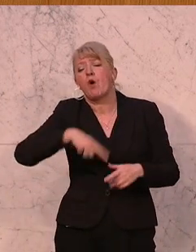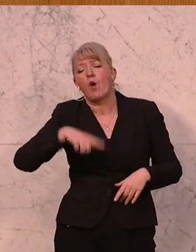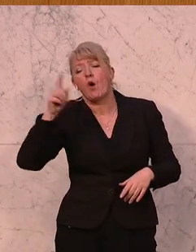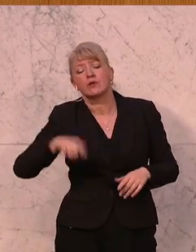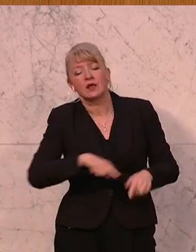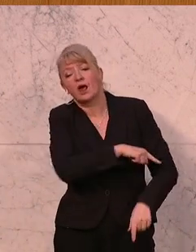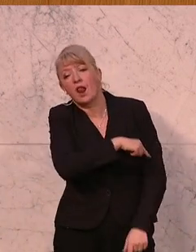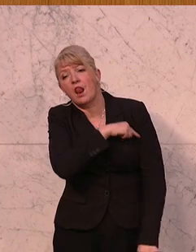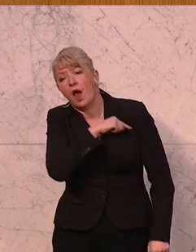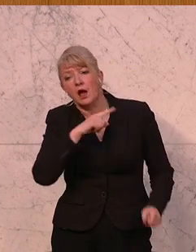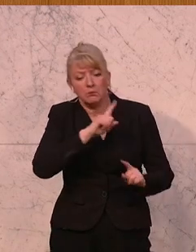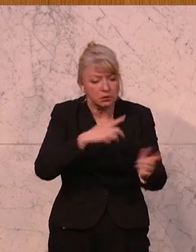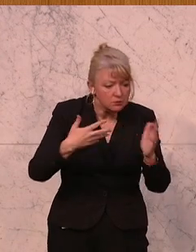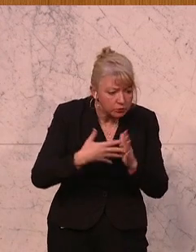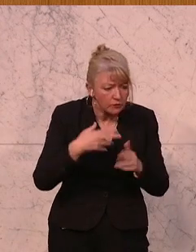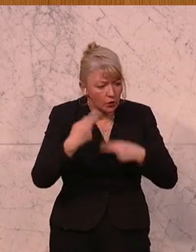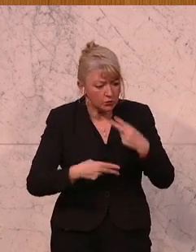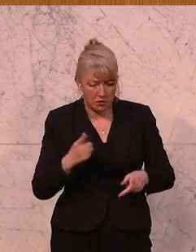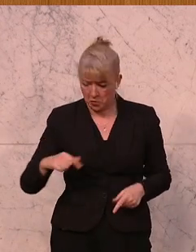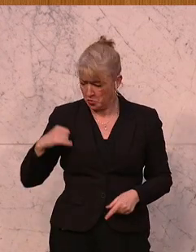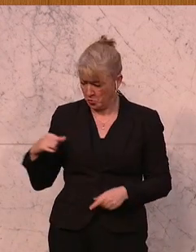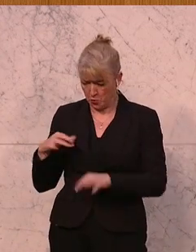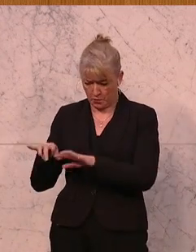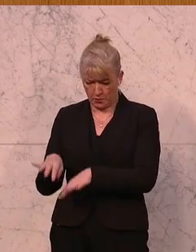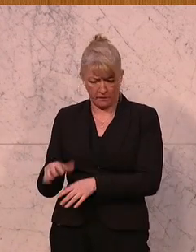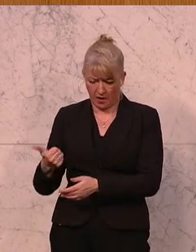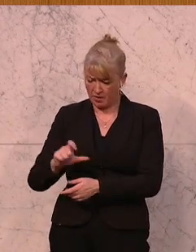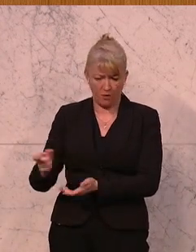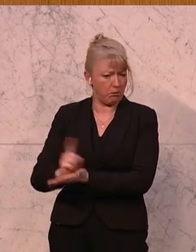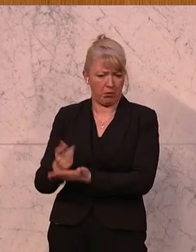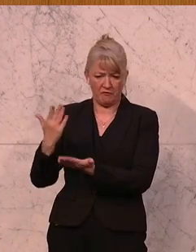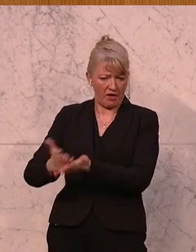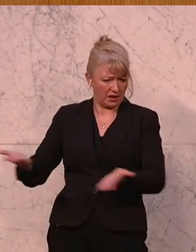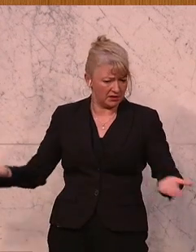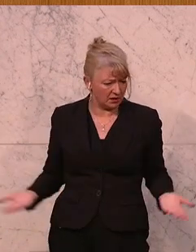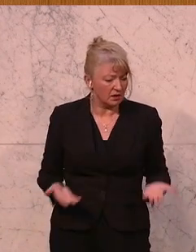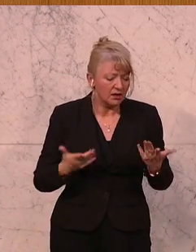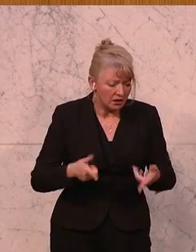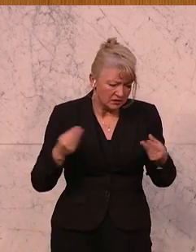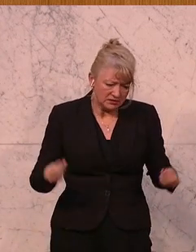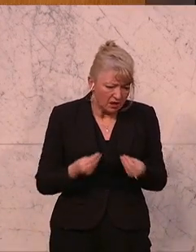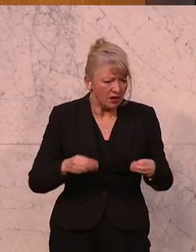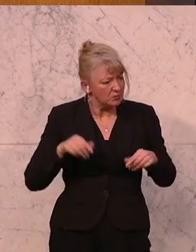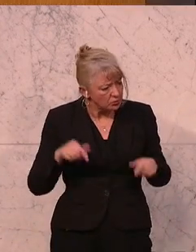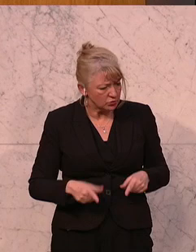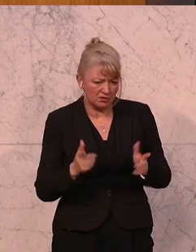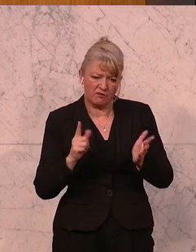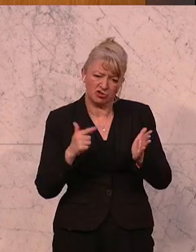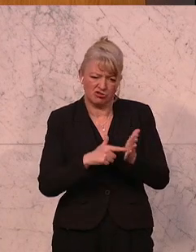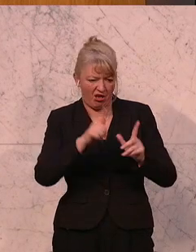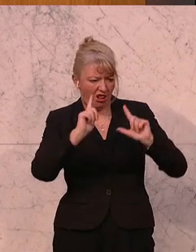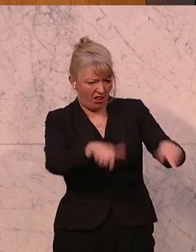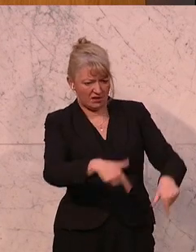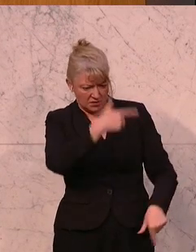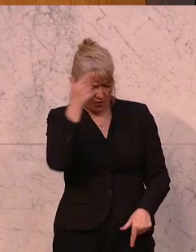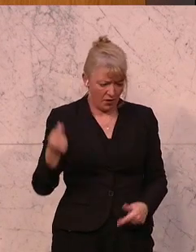prüfen, zu planen, zu untersuchen und ein junger Programmierer schafft das innerhalb von einer Woche? Das sind doch Dinge, wo Sie die Menschen ganz real im Stich lassen. Und wenn Sie jetzt